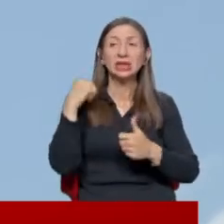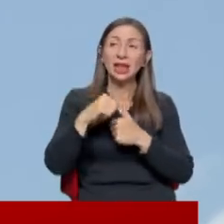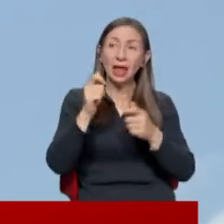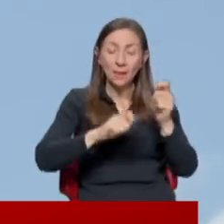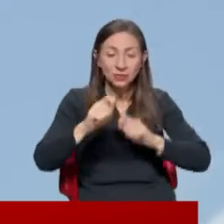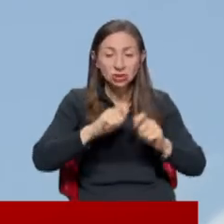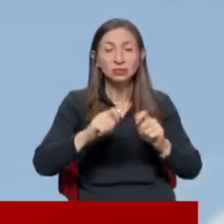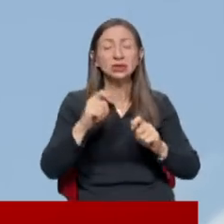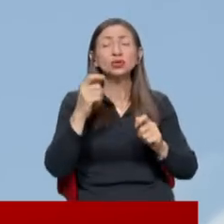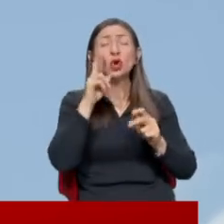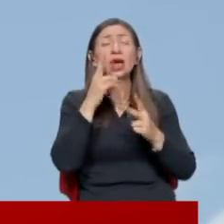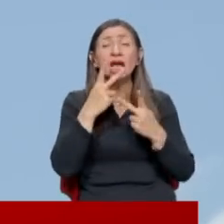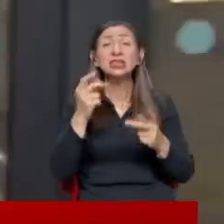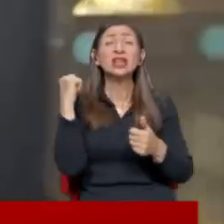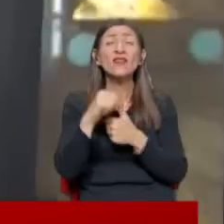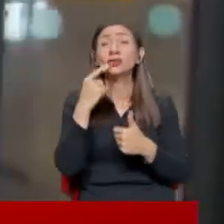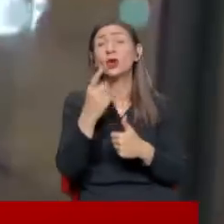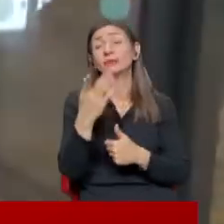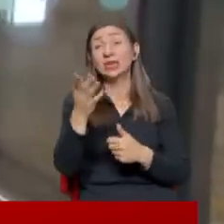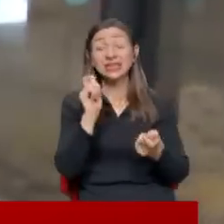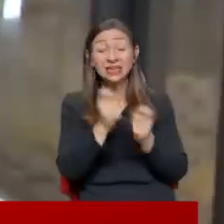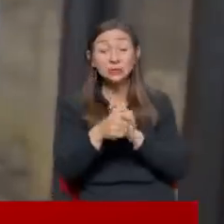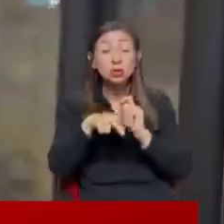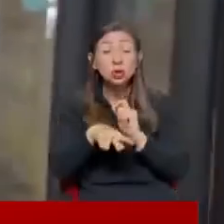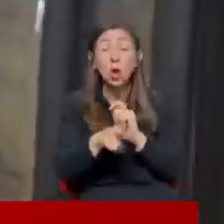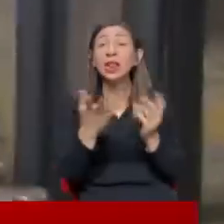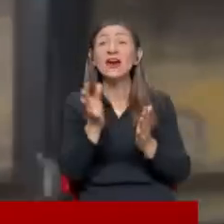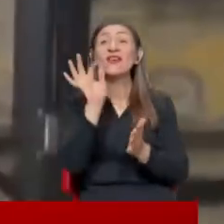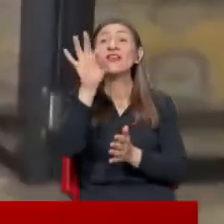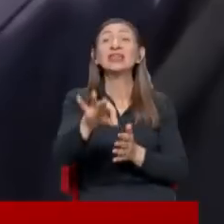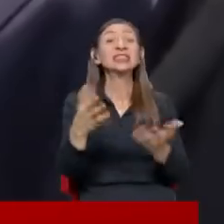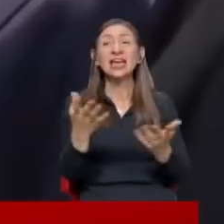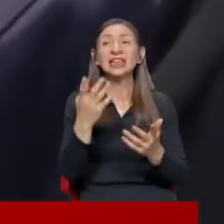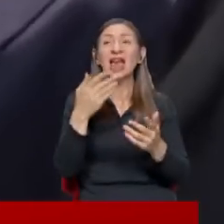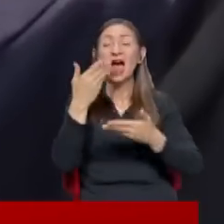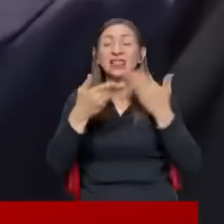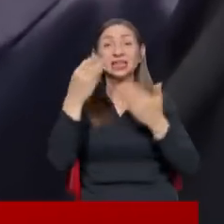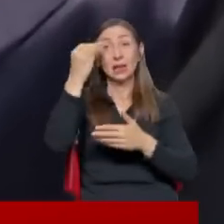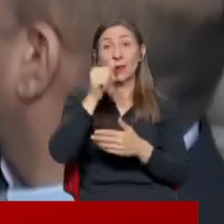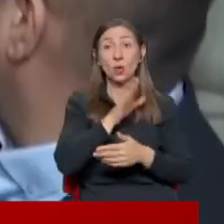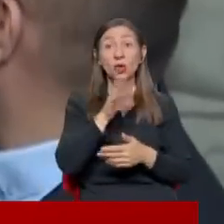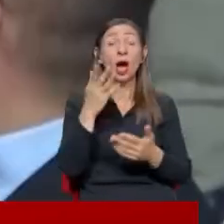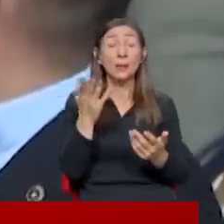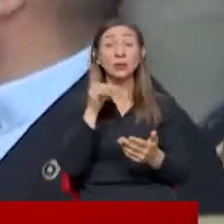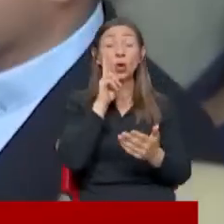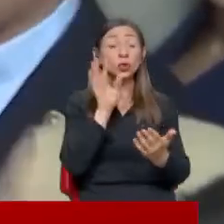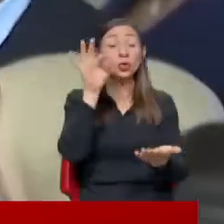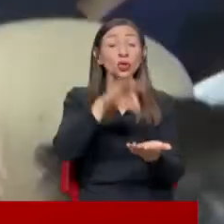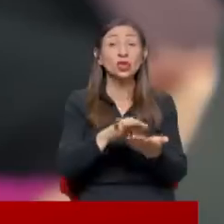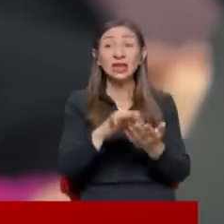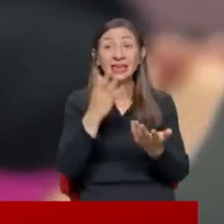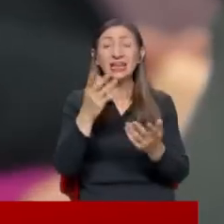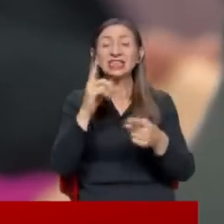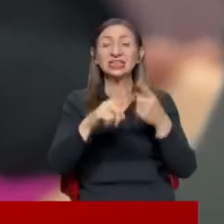kadar açacağını defalarca tekrarlamıştı. Değişimin yol haritasını varış noktasına kadar tarif etti İmamoğlu. Ama son durakta